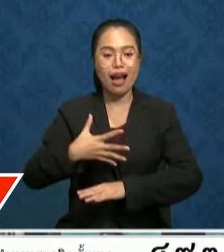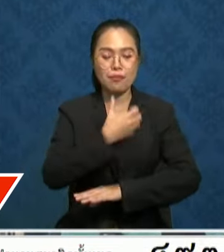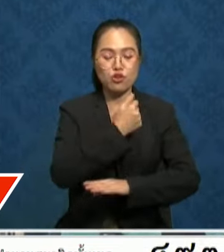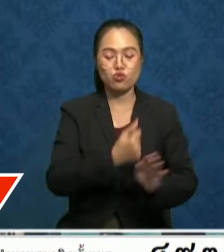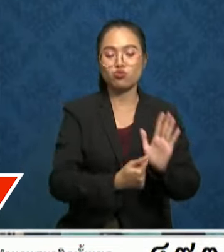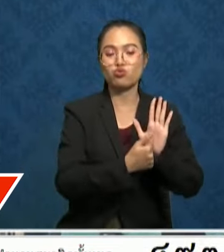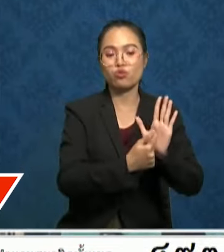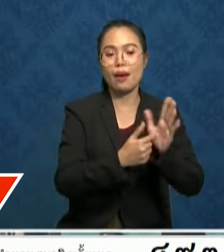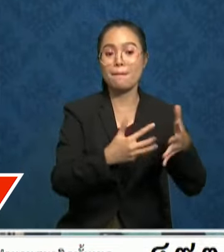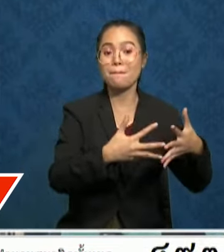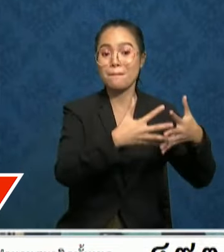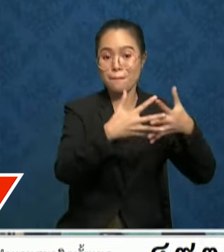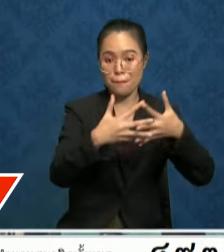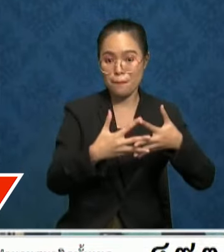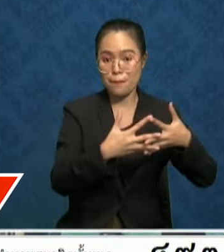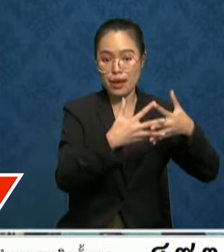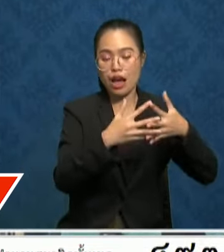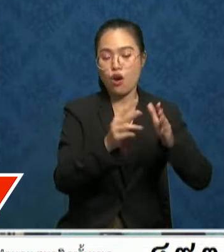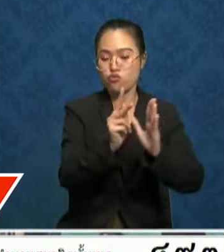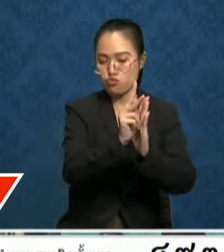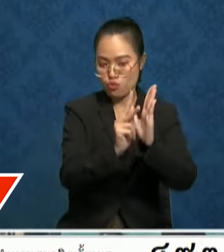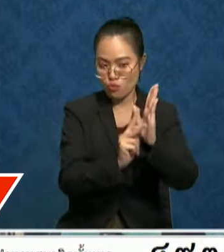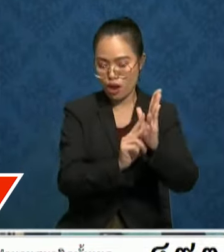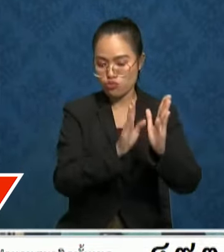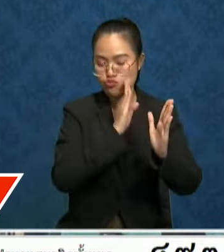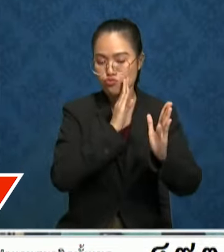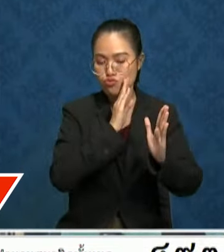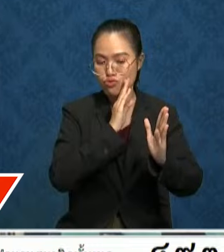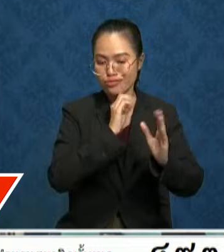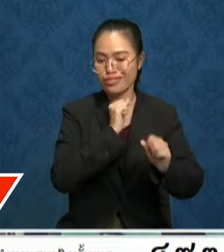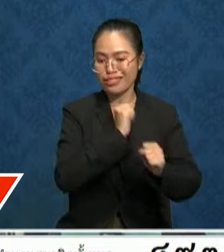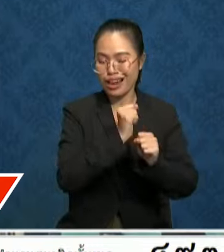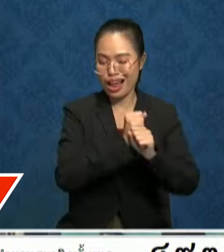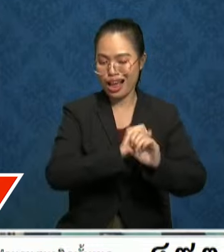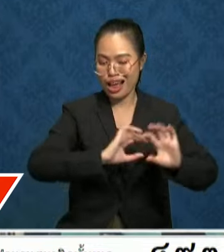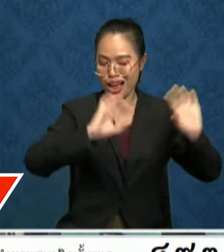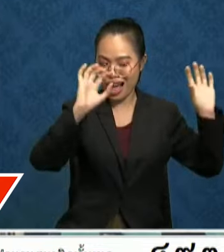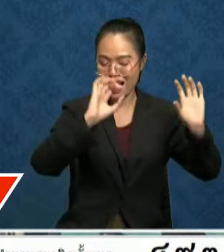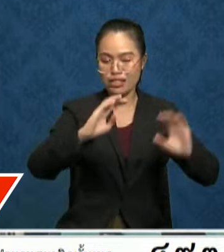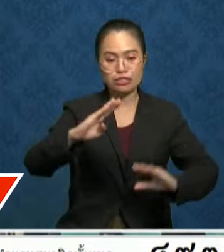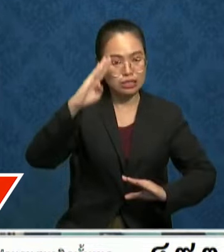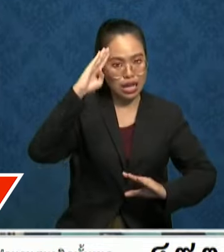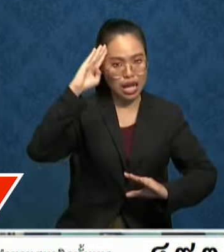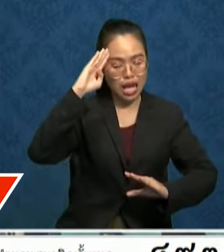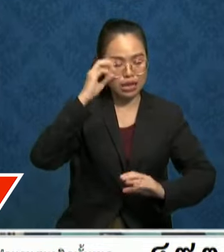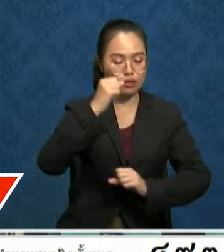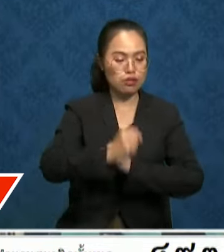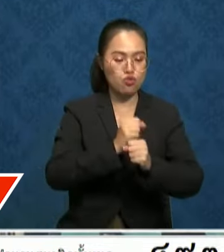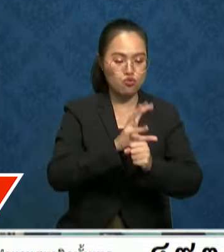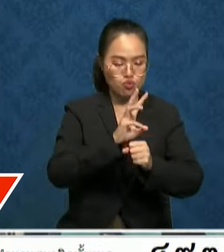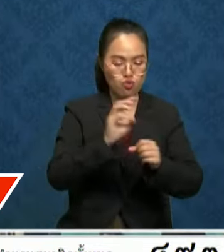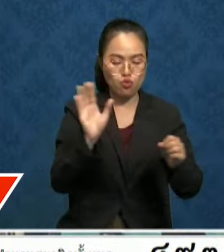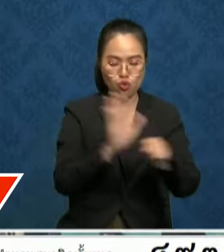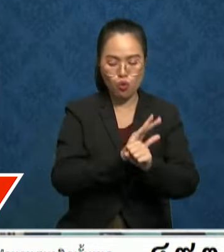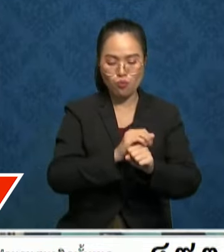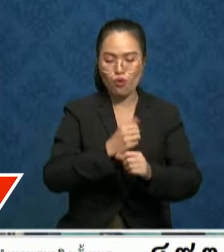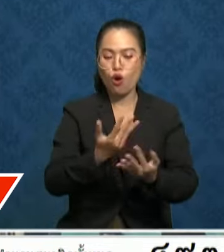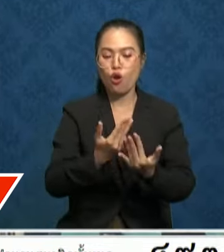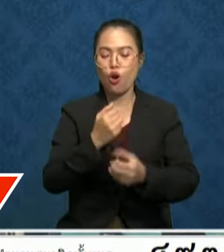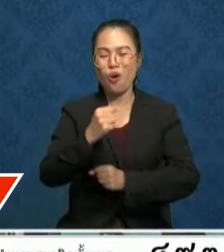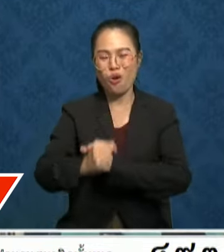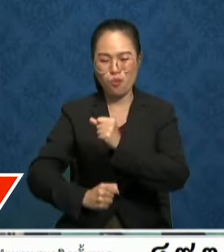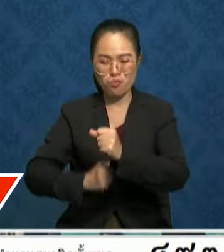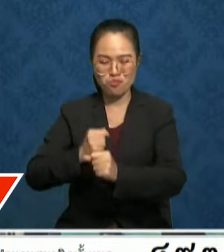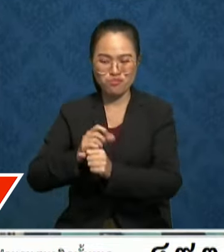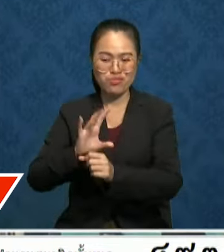ริกามีกฎหมายระบุว่าภายหลังจากเกษียณอายุราชการทหารต้องเว้นวรรคทางการเมืองเป็นเวลา7ปีถ้าท่านจะดำรงตำแห